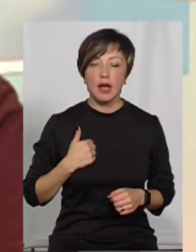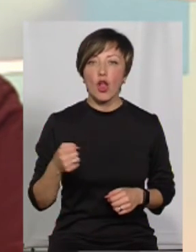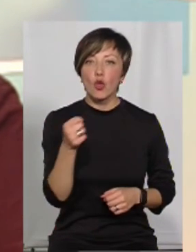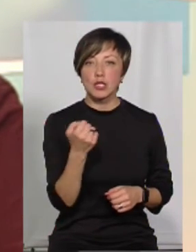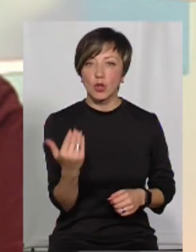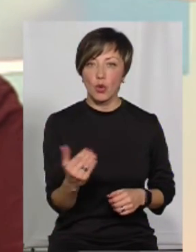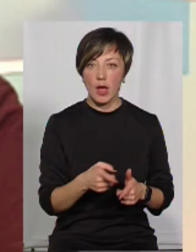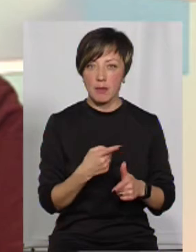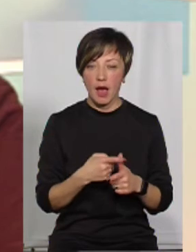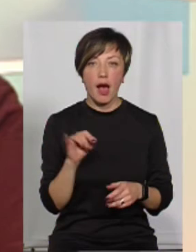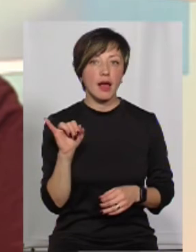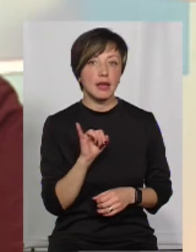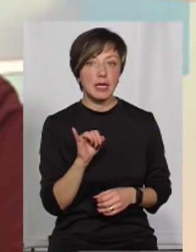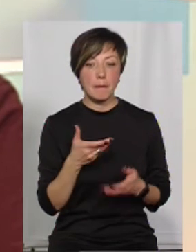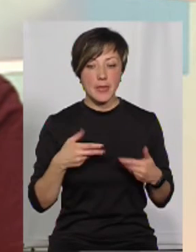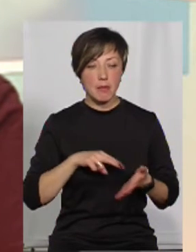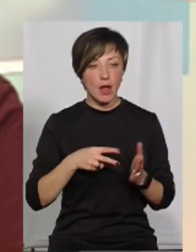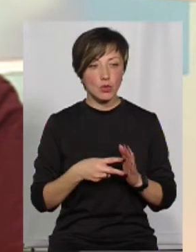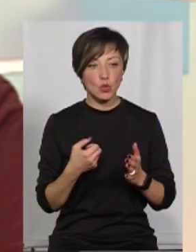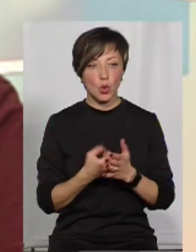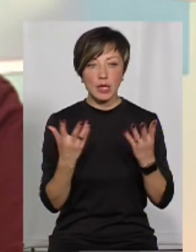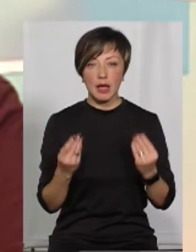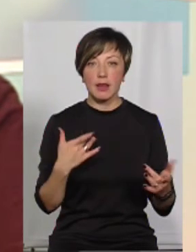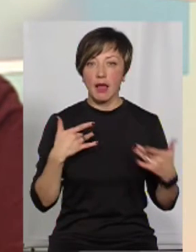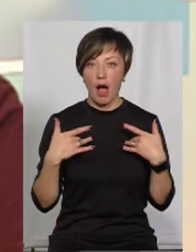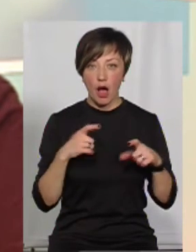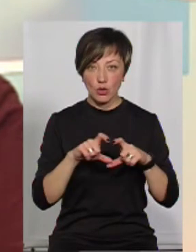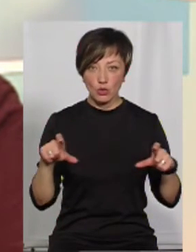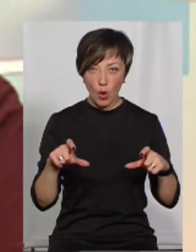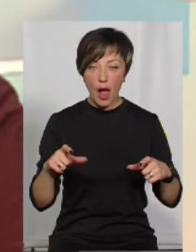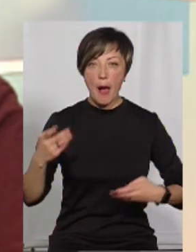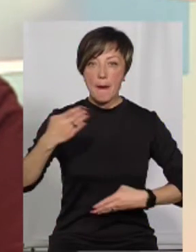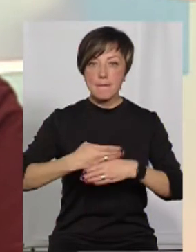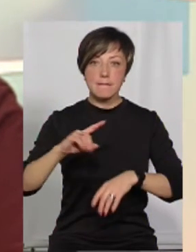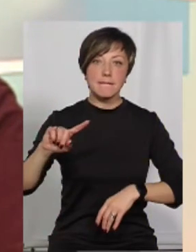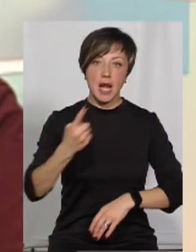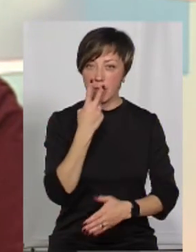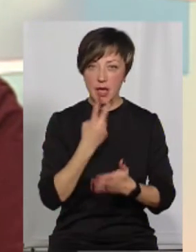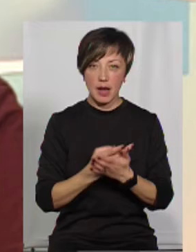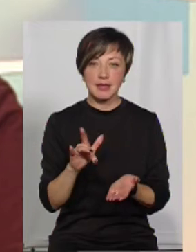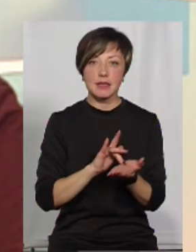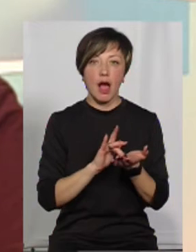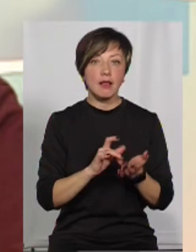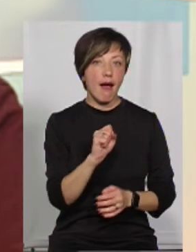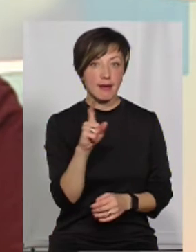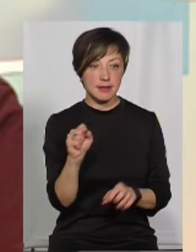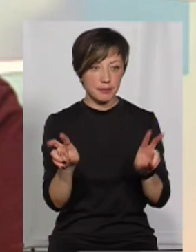Нам за честь носити його ім'я. І, власне кажучи, ми плануємо до Дня театру поставити прем'єру «Циганка